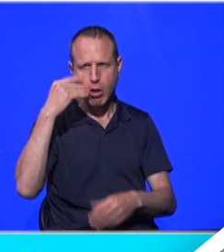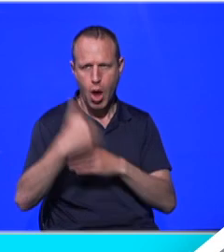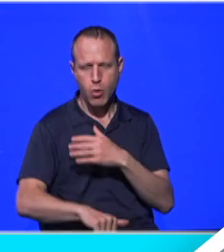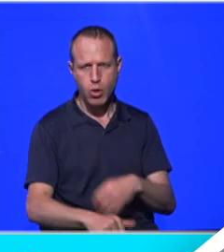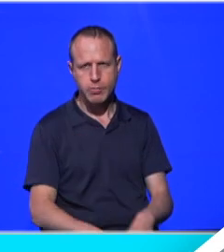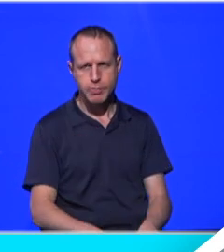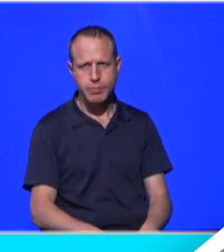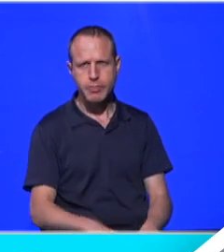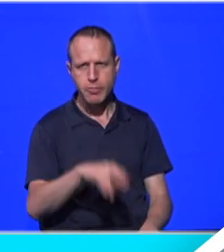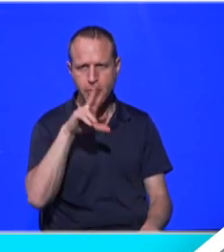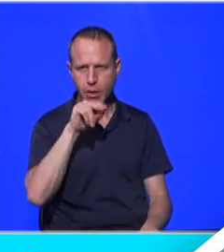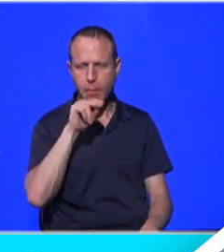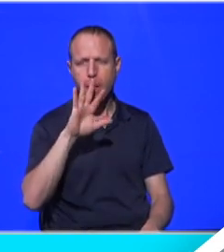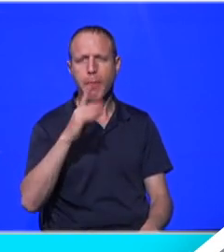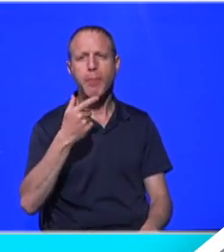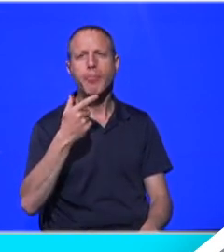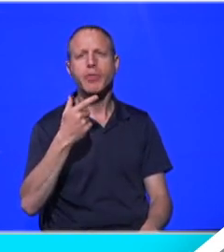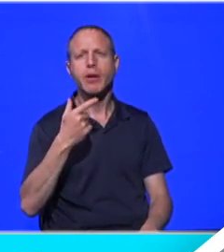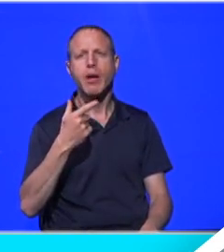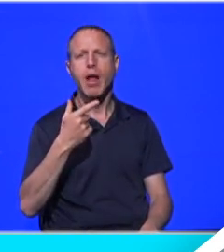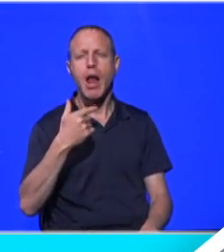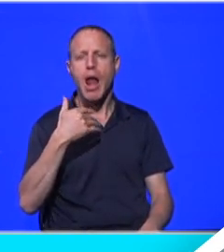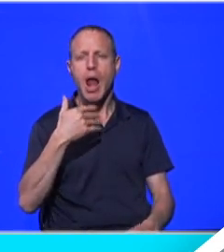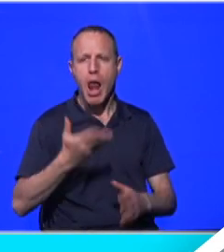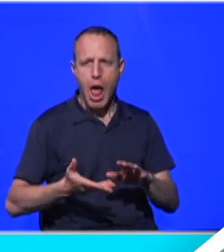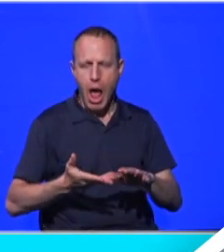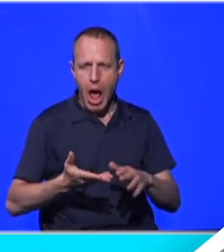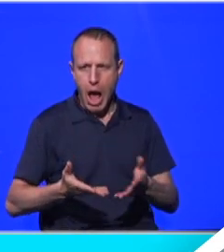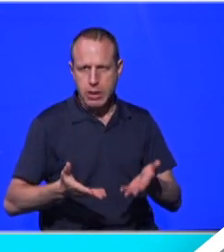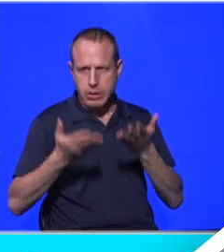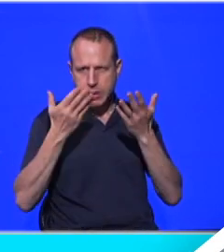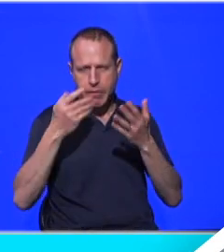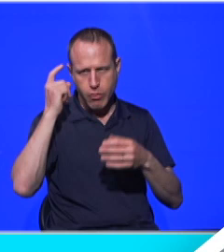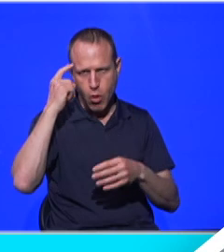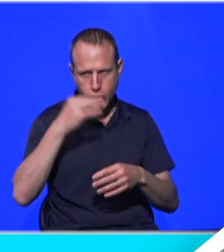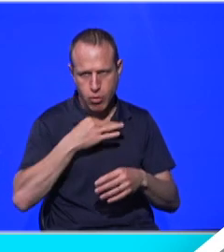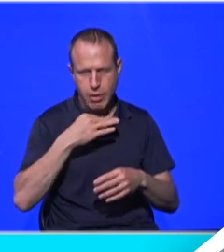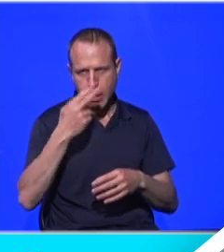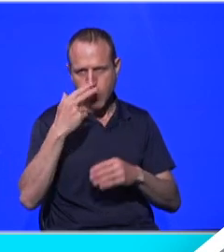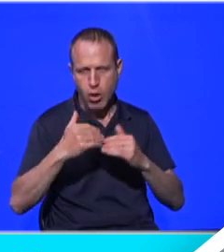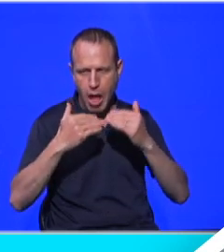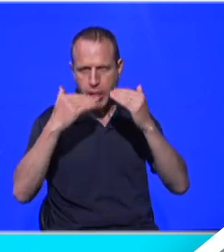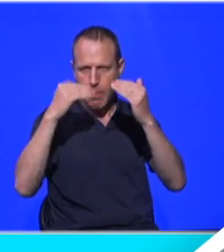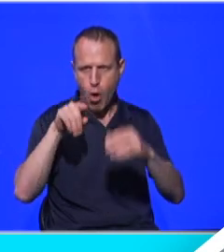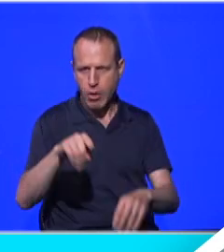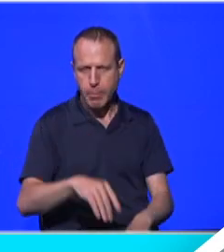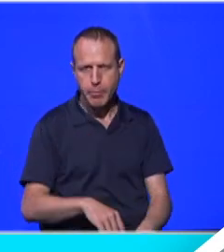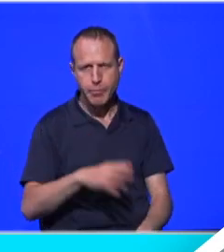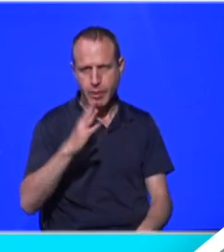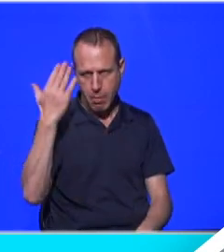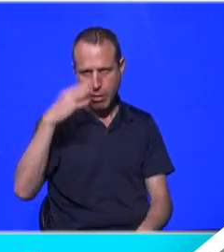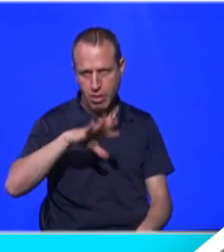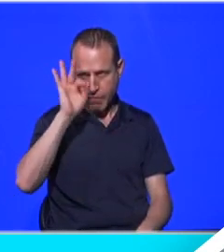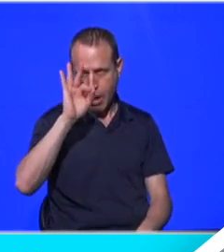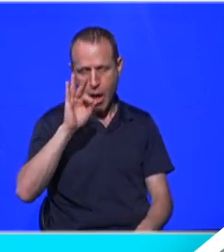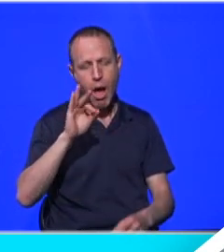האחרונות. לדבר, מה אני, להטיף את דעותיי, לנסות ולקדם אותן. אם הייתי נבחר,